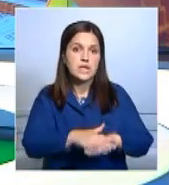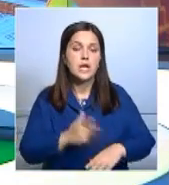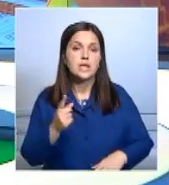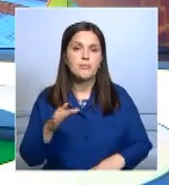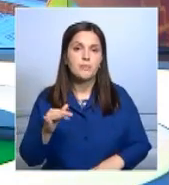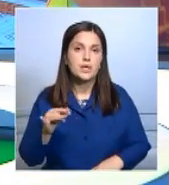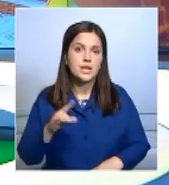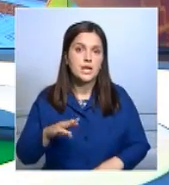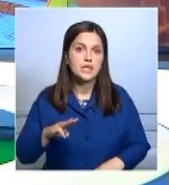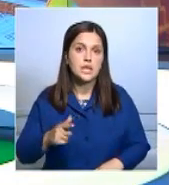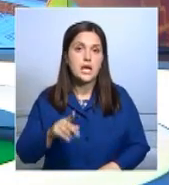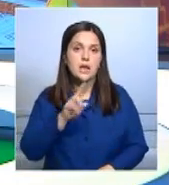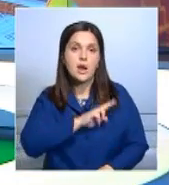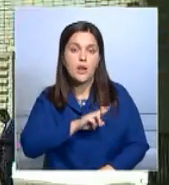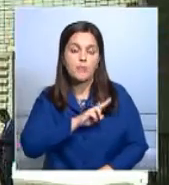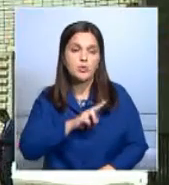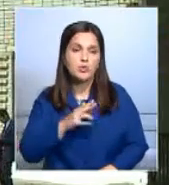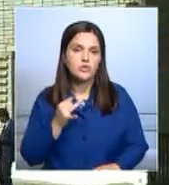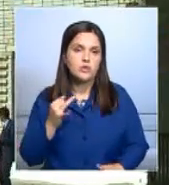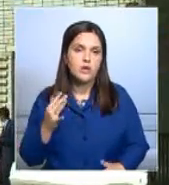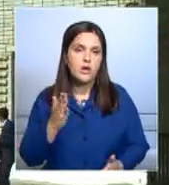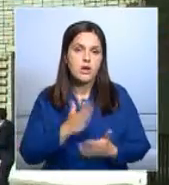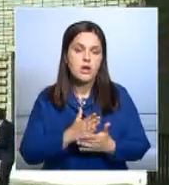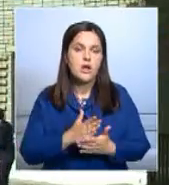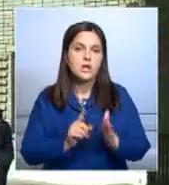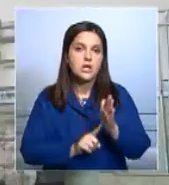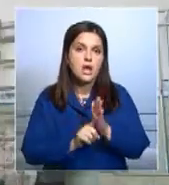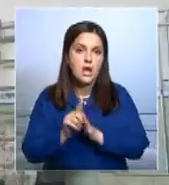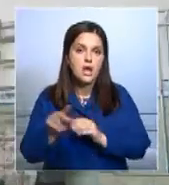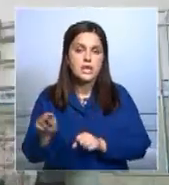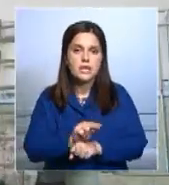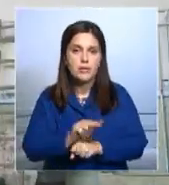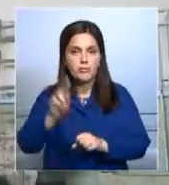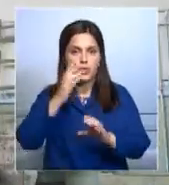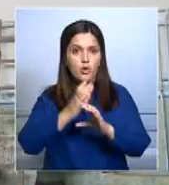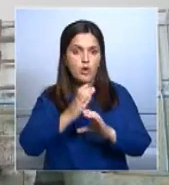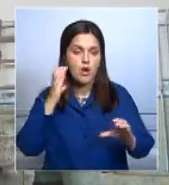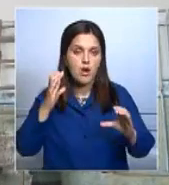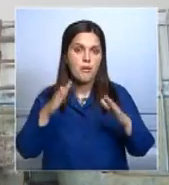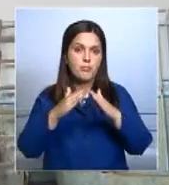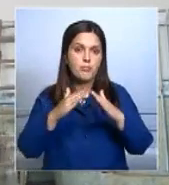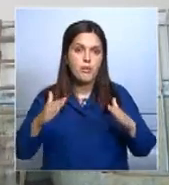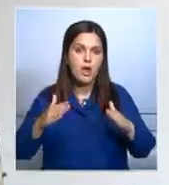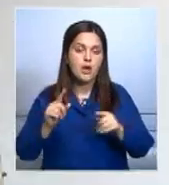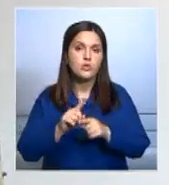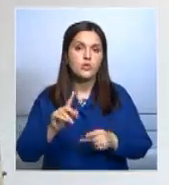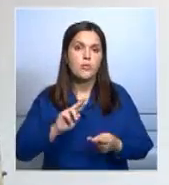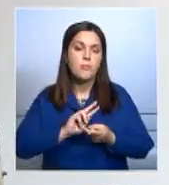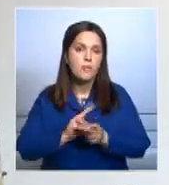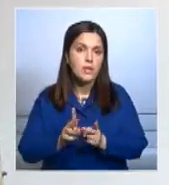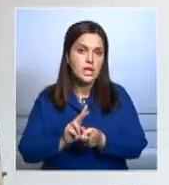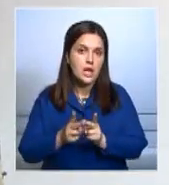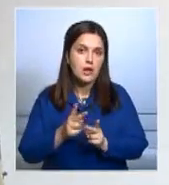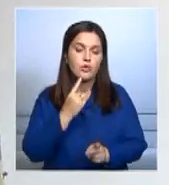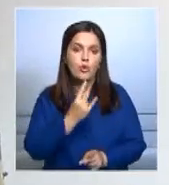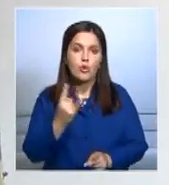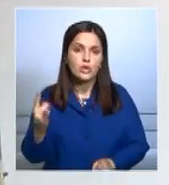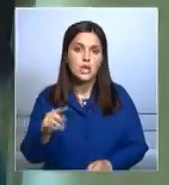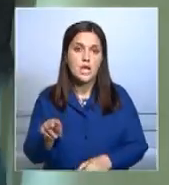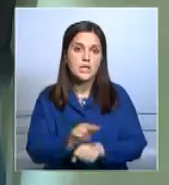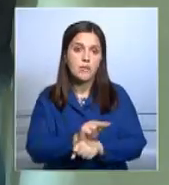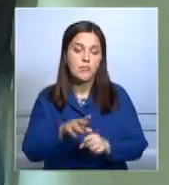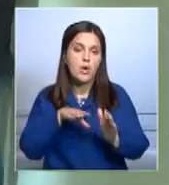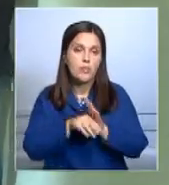почти миллиард тенге. Работа в самом разгаре. Ремонтируют канализацию, кровлю и фасады зданий, меняют окна. К